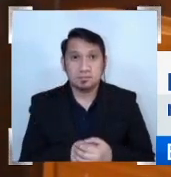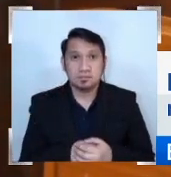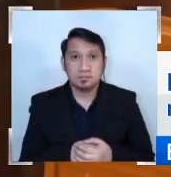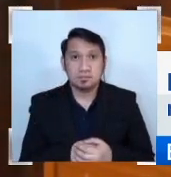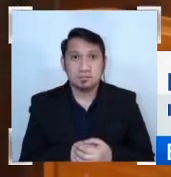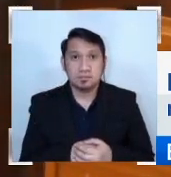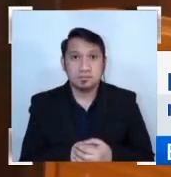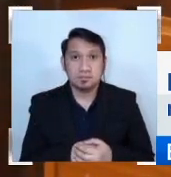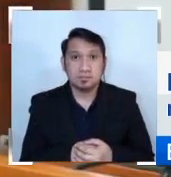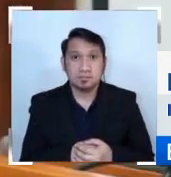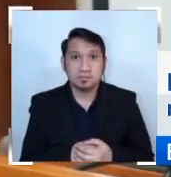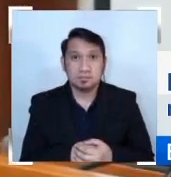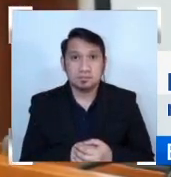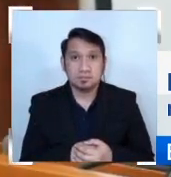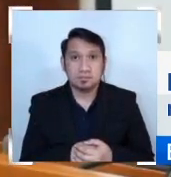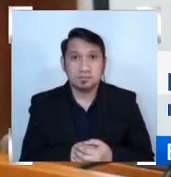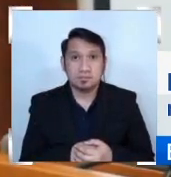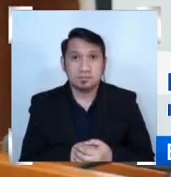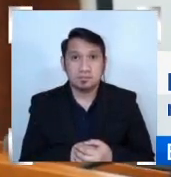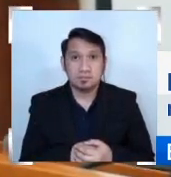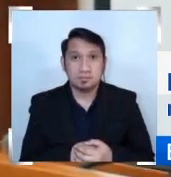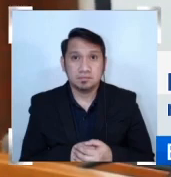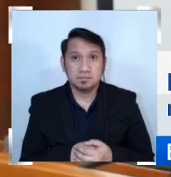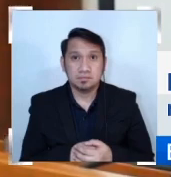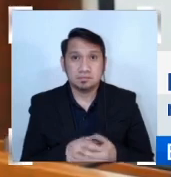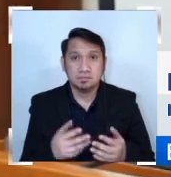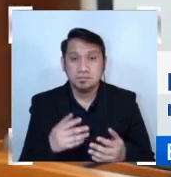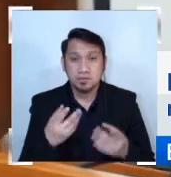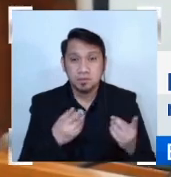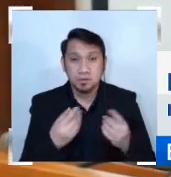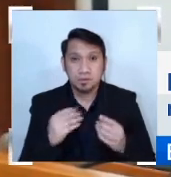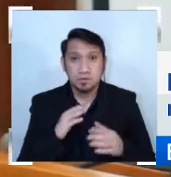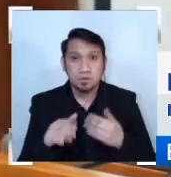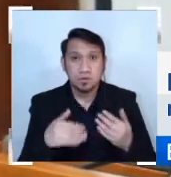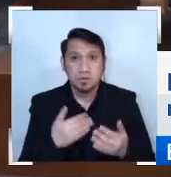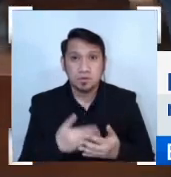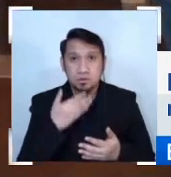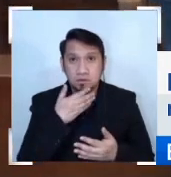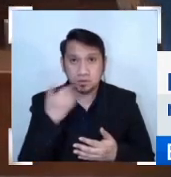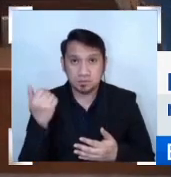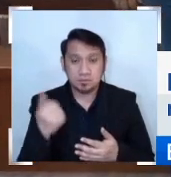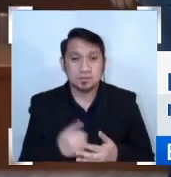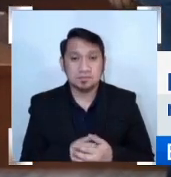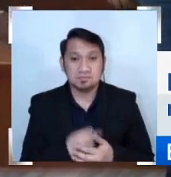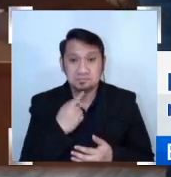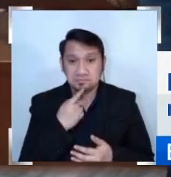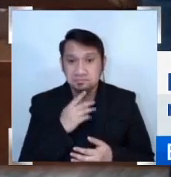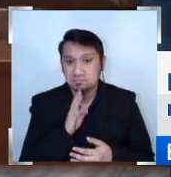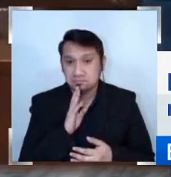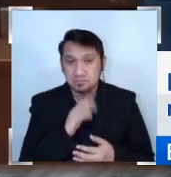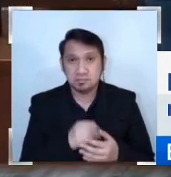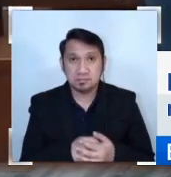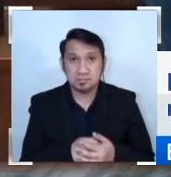well by your mayor. We will do all our best with our sensitive. Vice Mayor niya ang kanyang apo